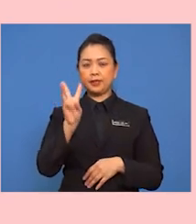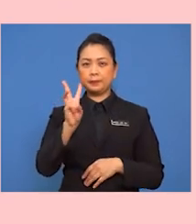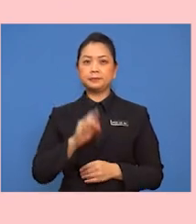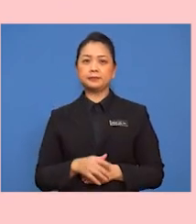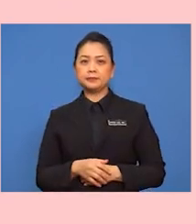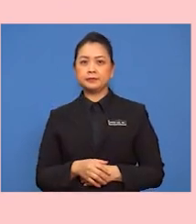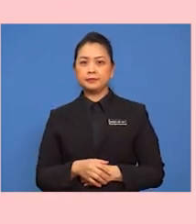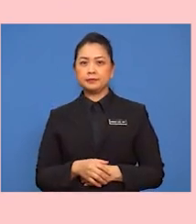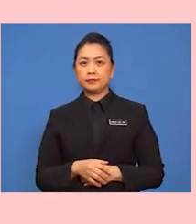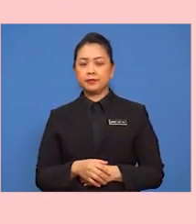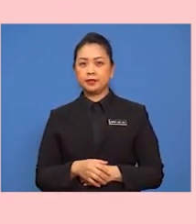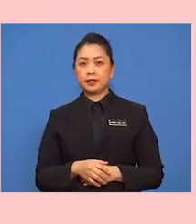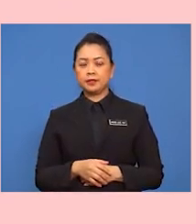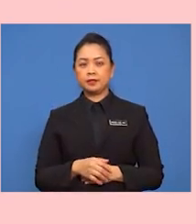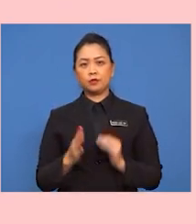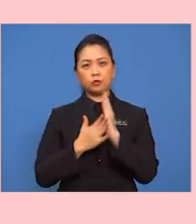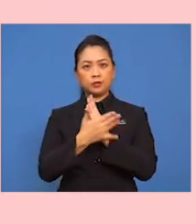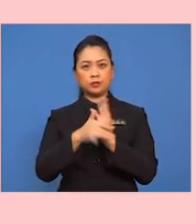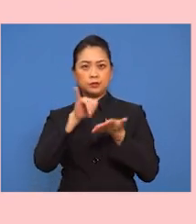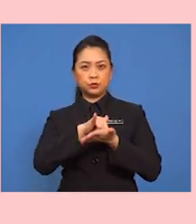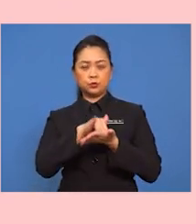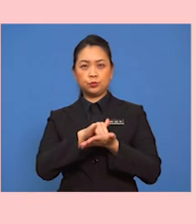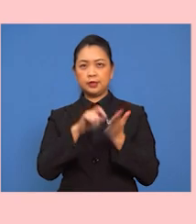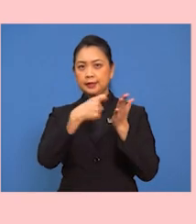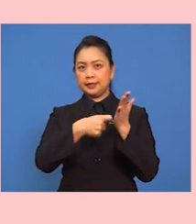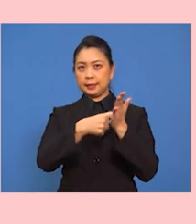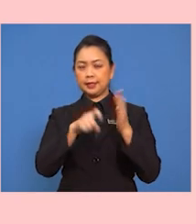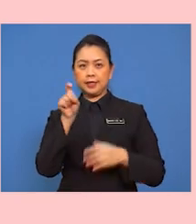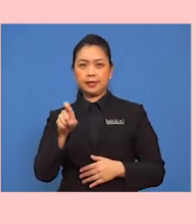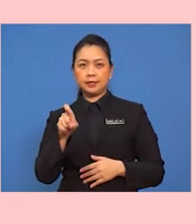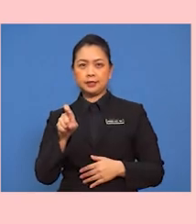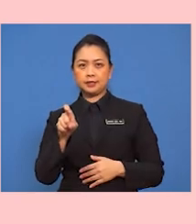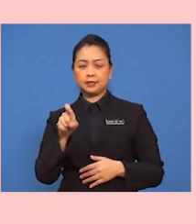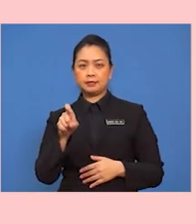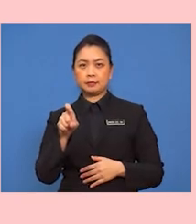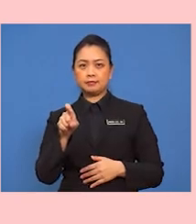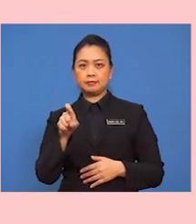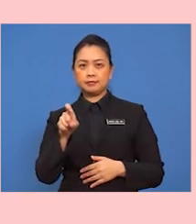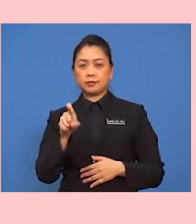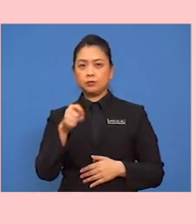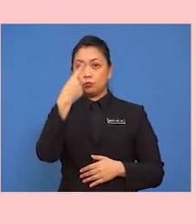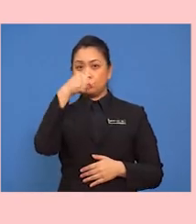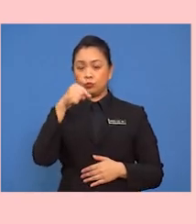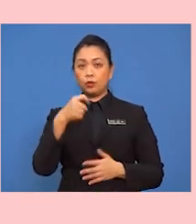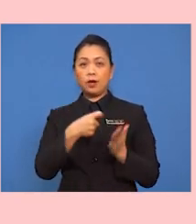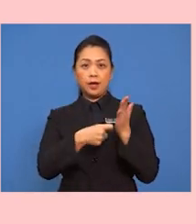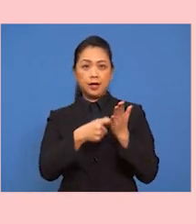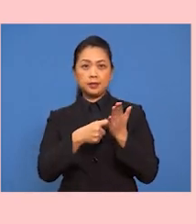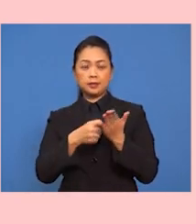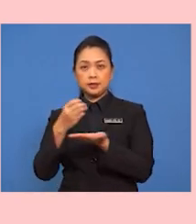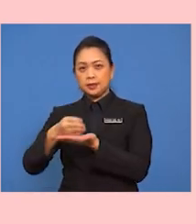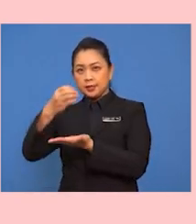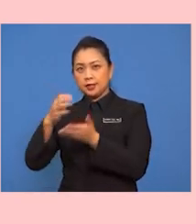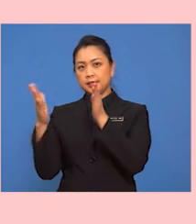6 Oleh itu Nilai X yang mewakili Harga jus buah-buahan